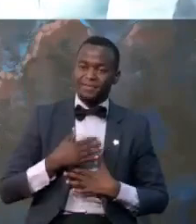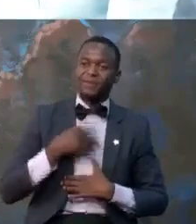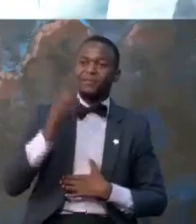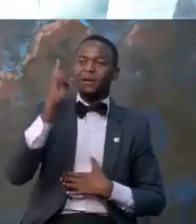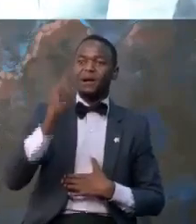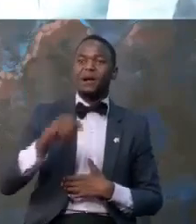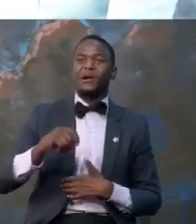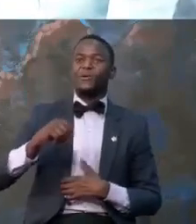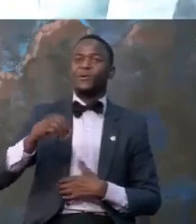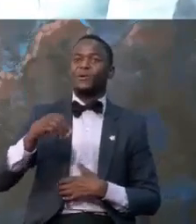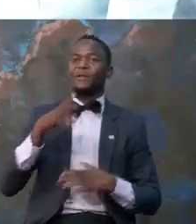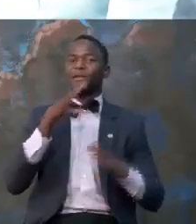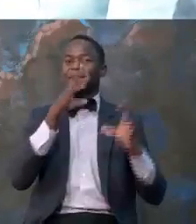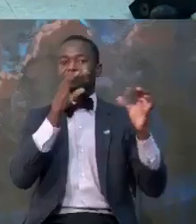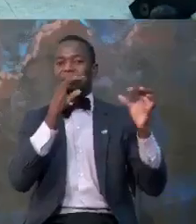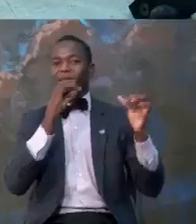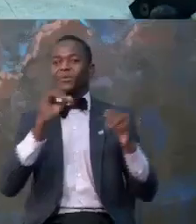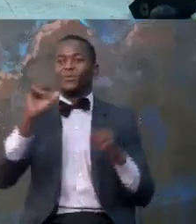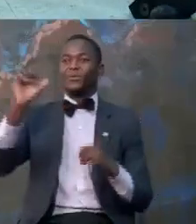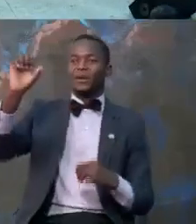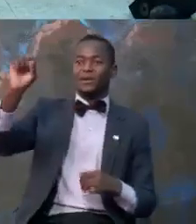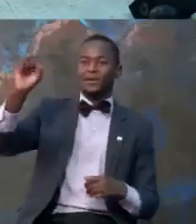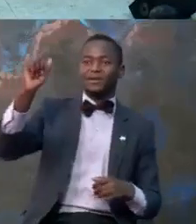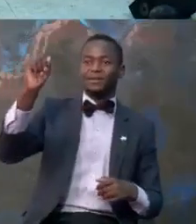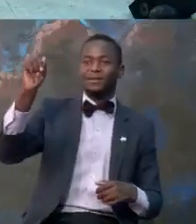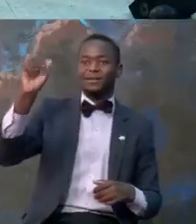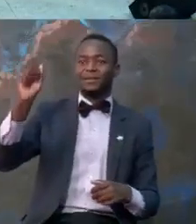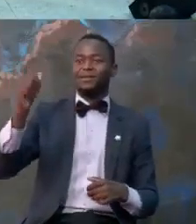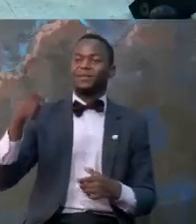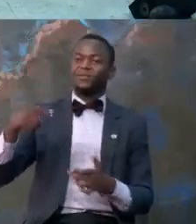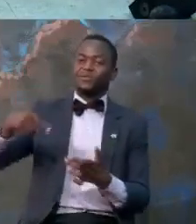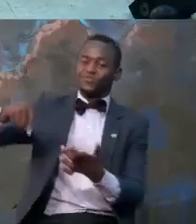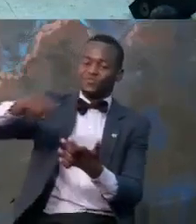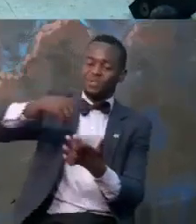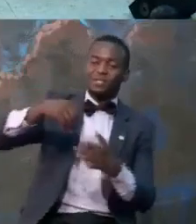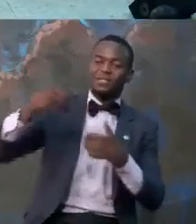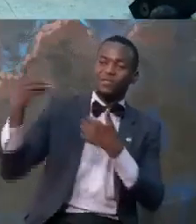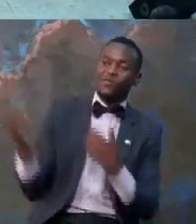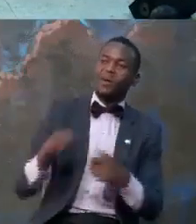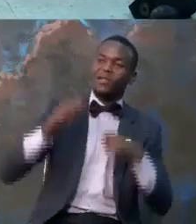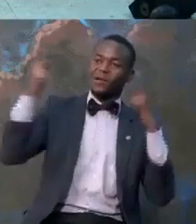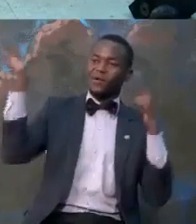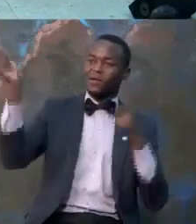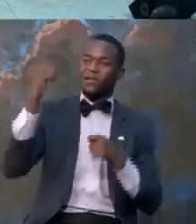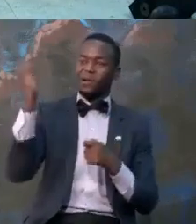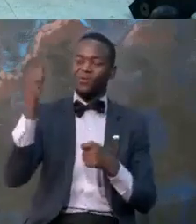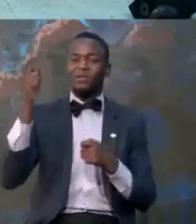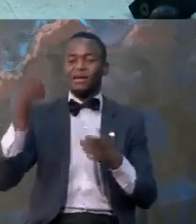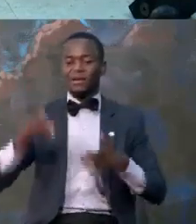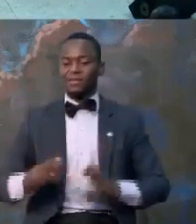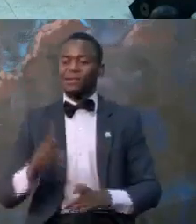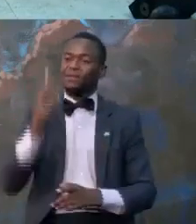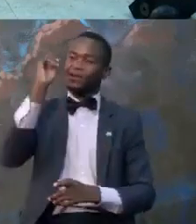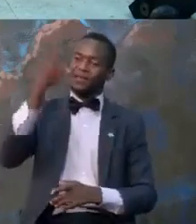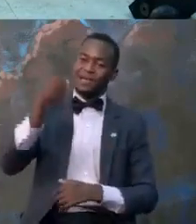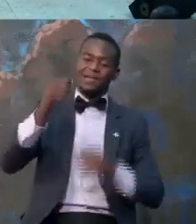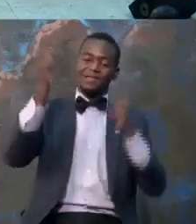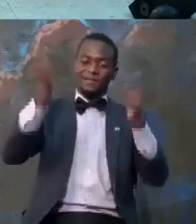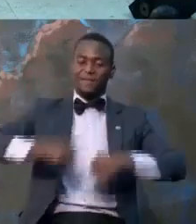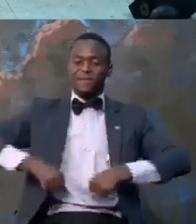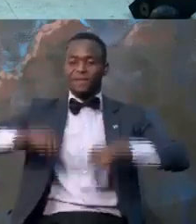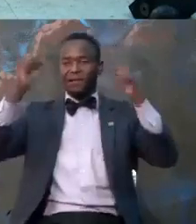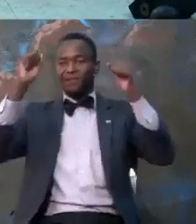Hao ni mbiu SDA kwaya, mjini mwa Daudi amezaliwa mtoto, naye ni mfalme